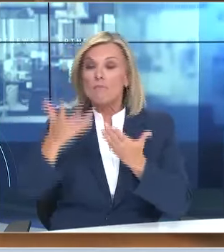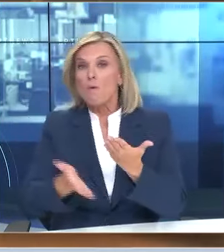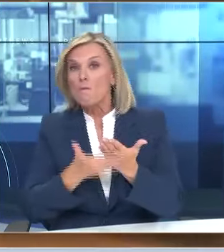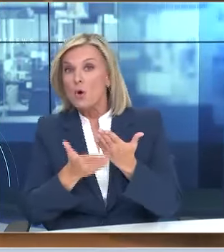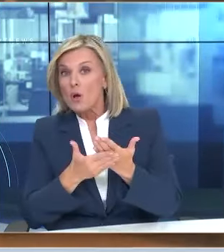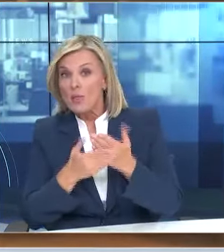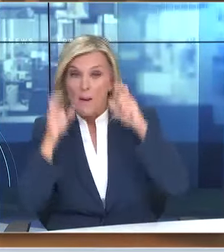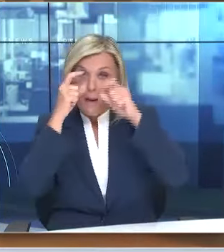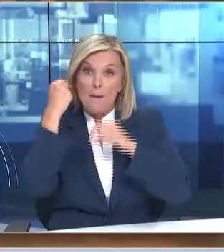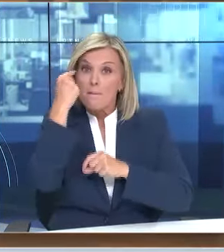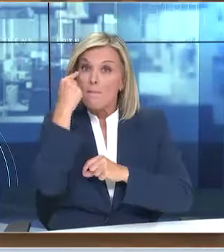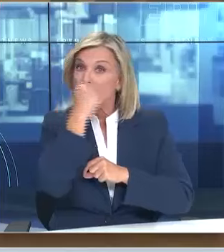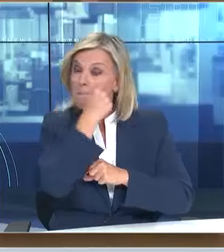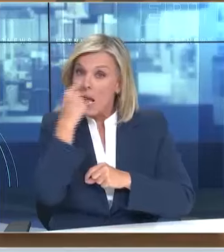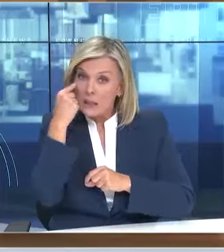και